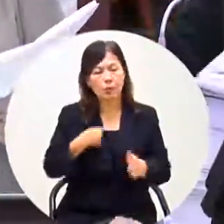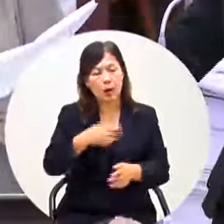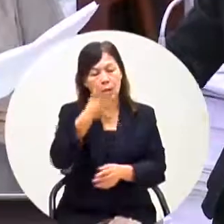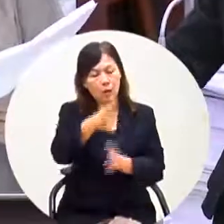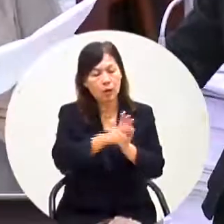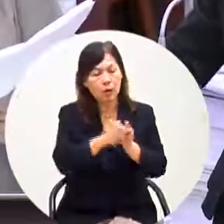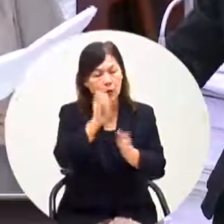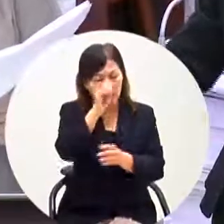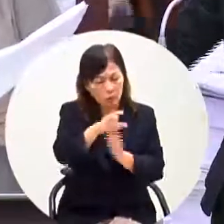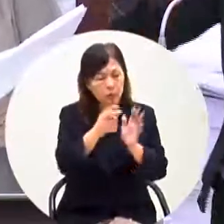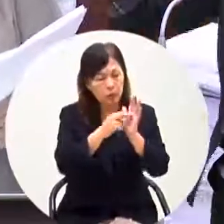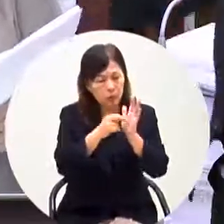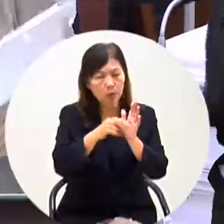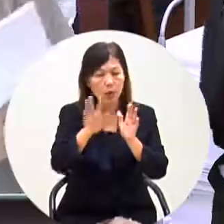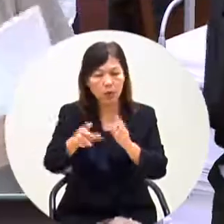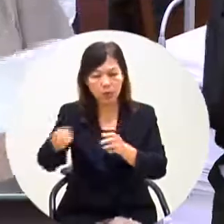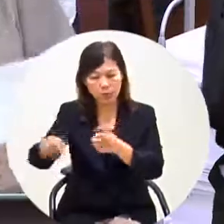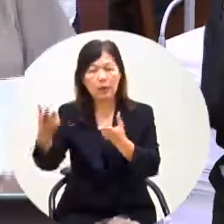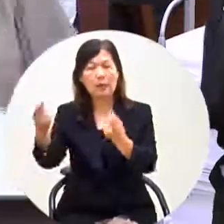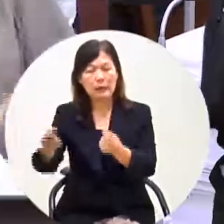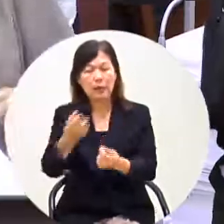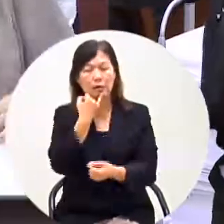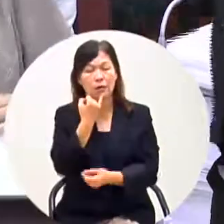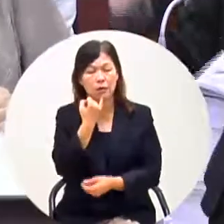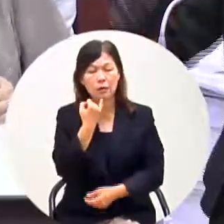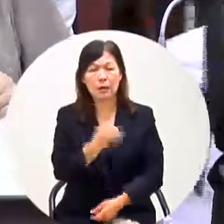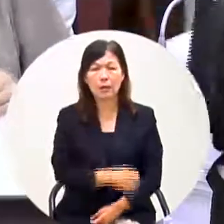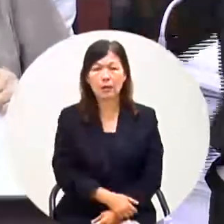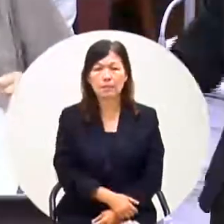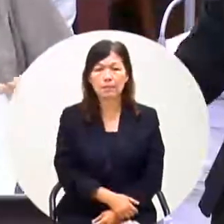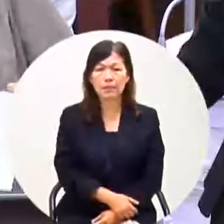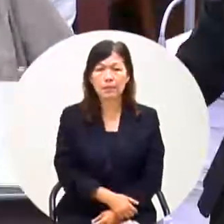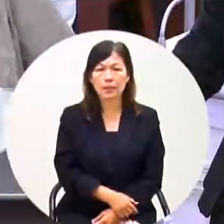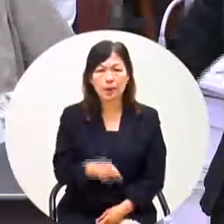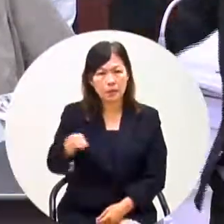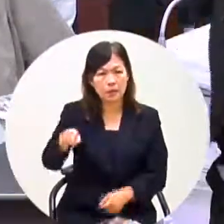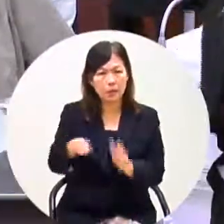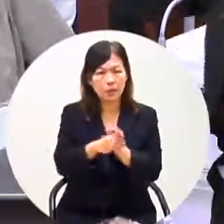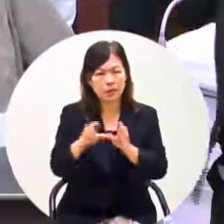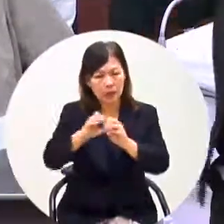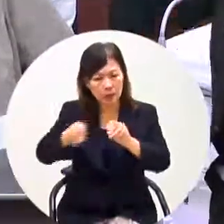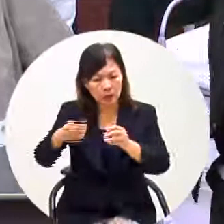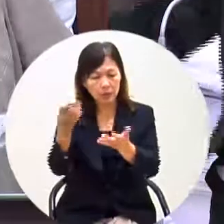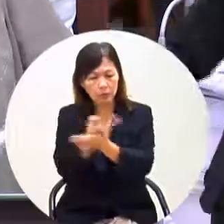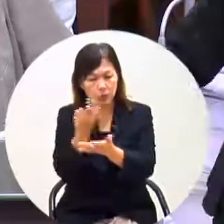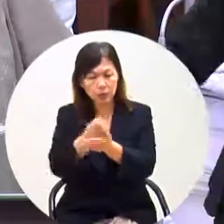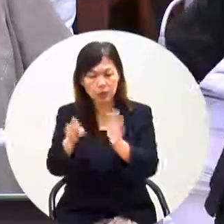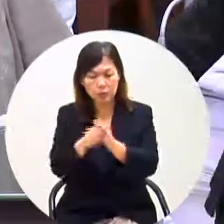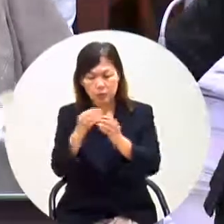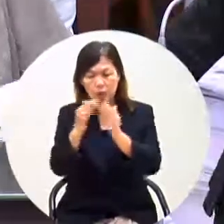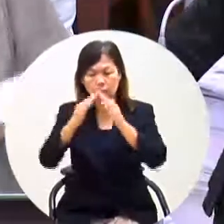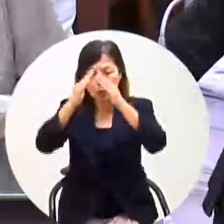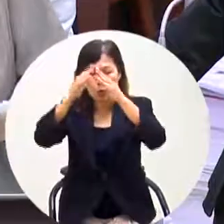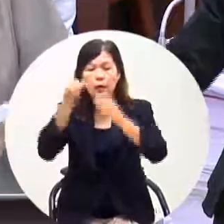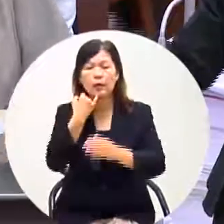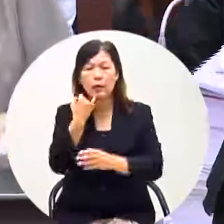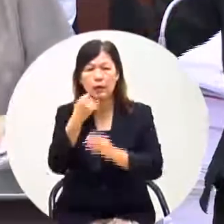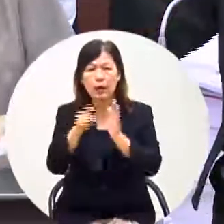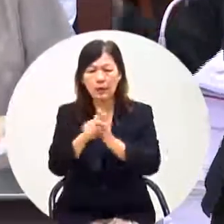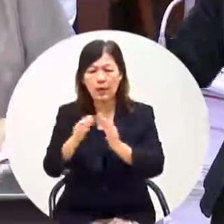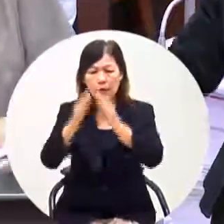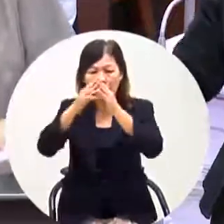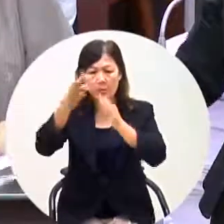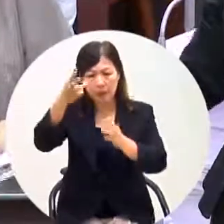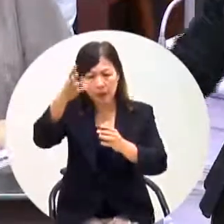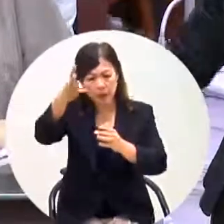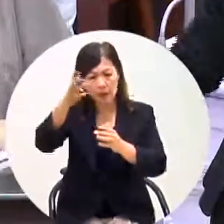可以设计多元呐、啊。我们 这个 我们的腹地不够的时候，我们可以往上盖啊，我们可以盖到三楼，盖到四楼都没有关系啊。仁